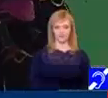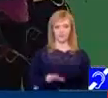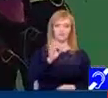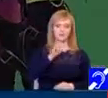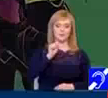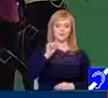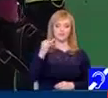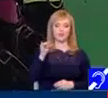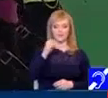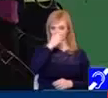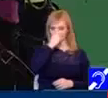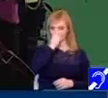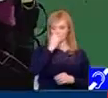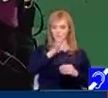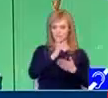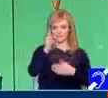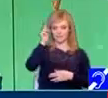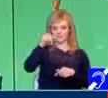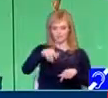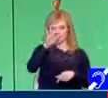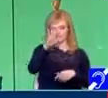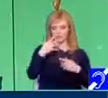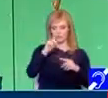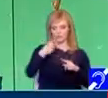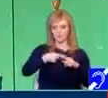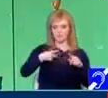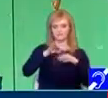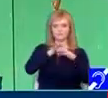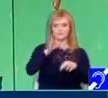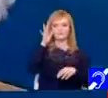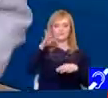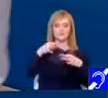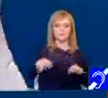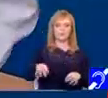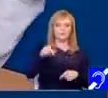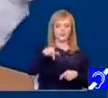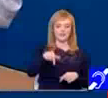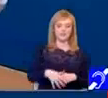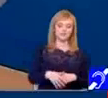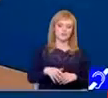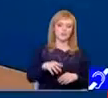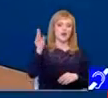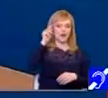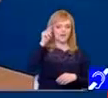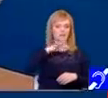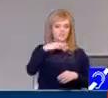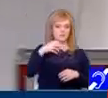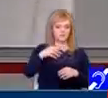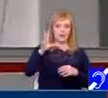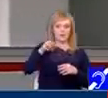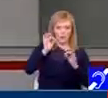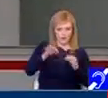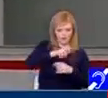Andreea Certan este elevă la Liceul Dante Alighieri din Chișinău. De un an și jumătate își petrece timpul liber la secția de turism. A învățat 10 de noduri și